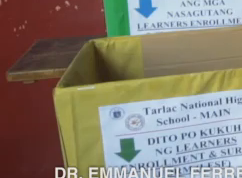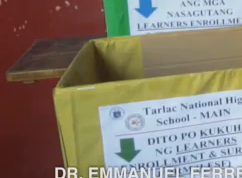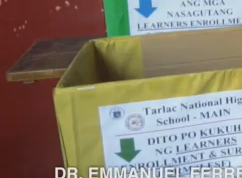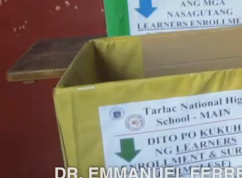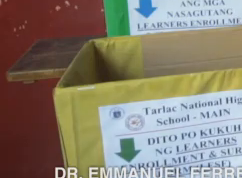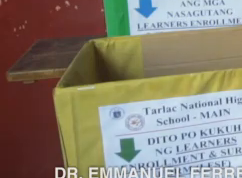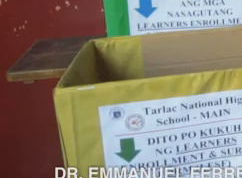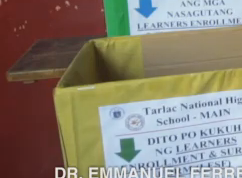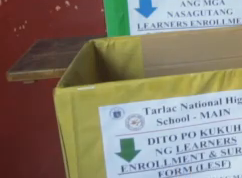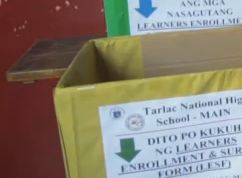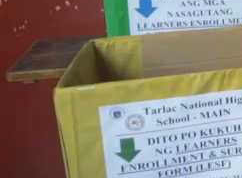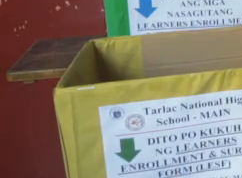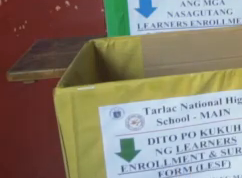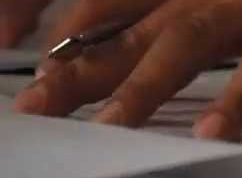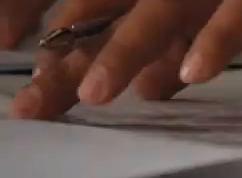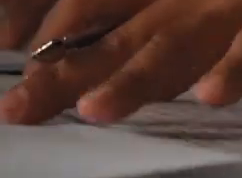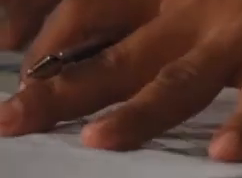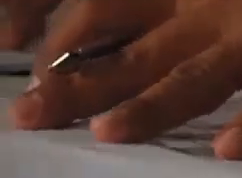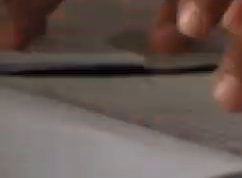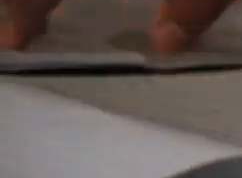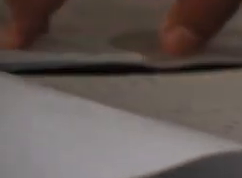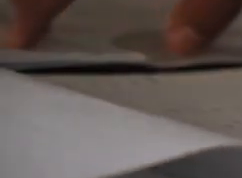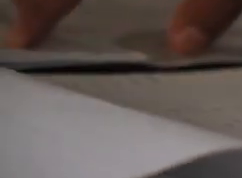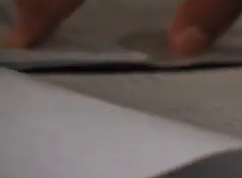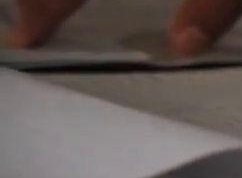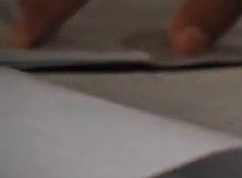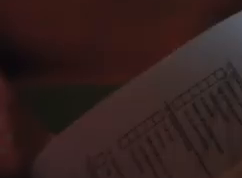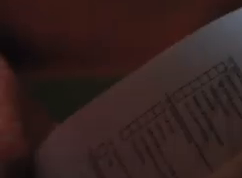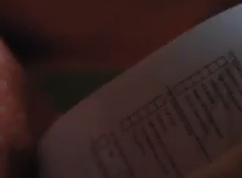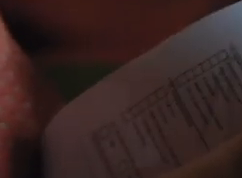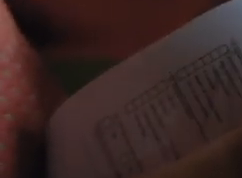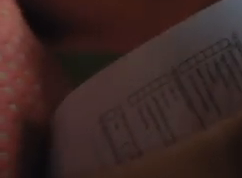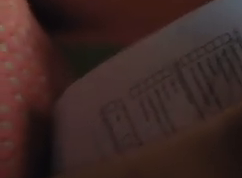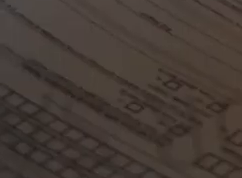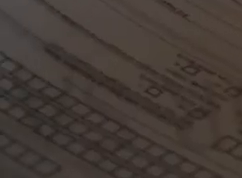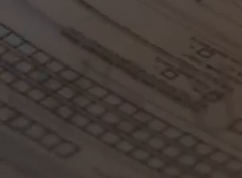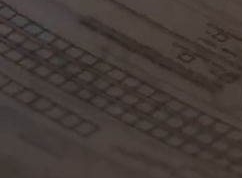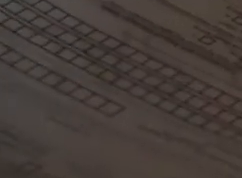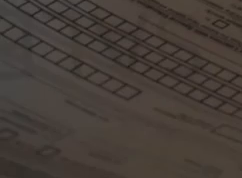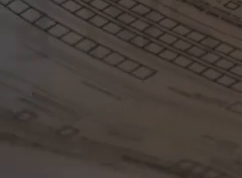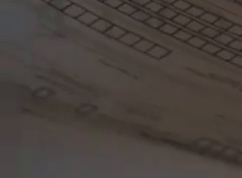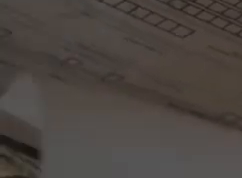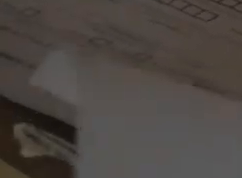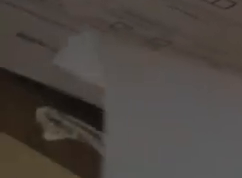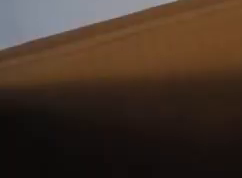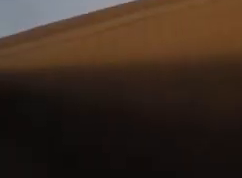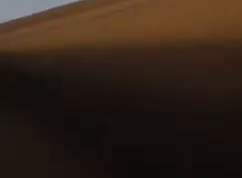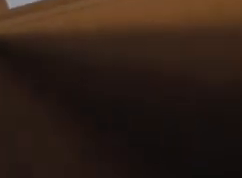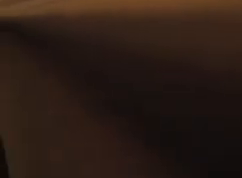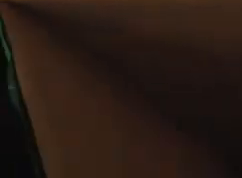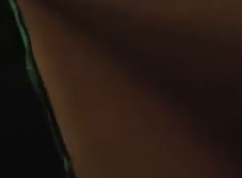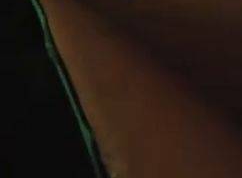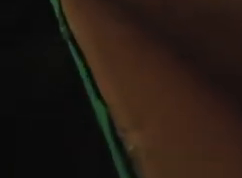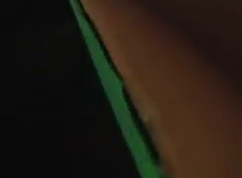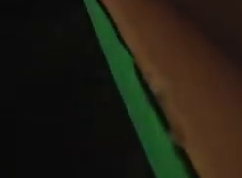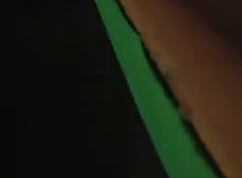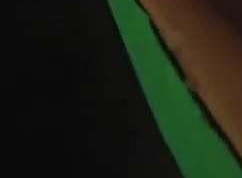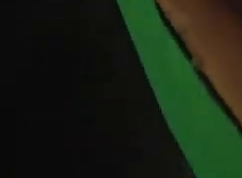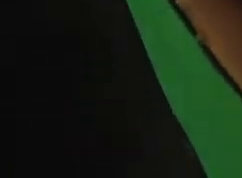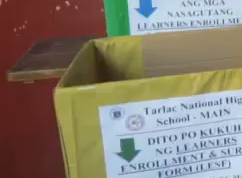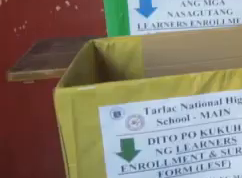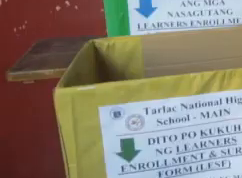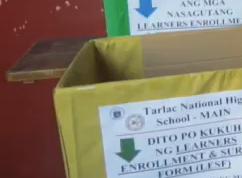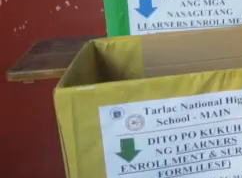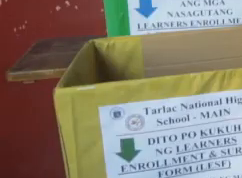po namin yung lahat ng aming makakaya para na sa ganun ay tuloy-tuloy po ang enrollment po ng mga estudyante po. Gumagamit po kami ng